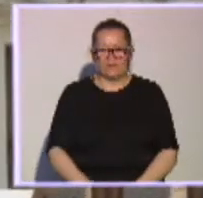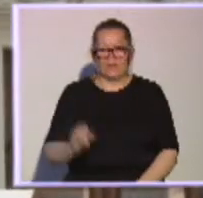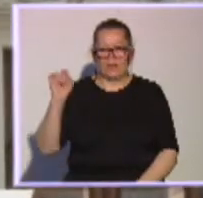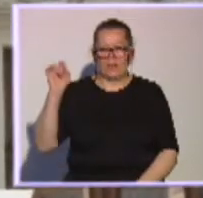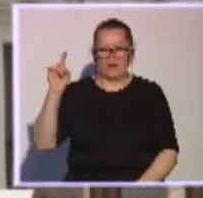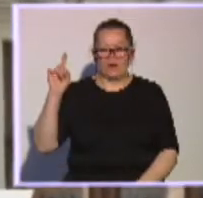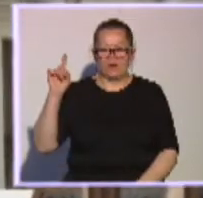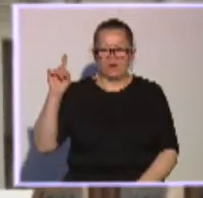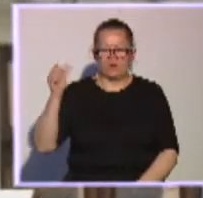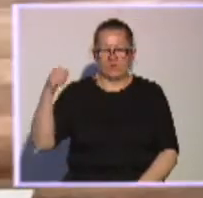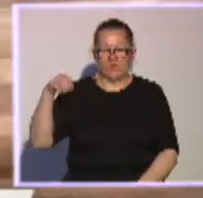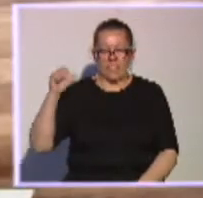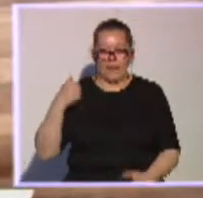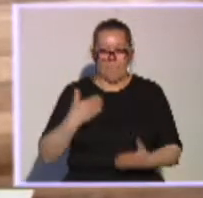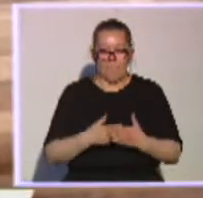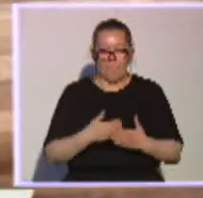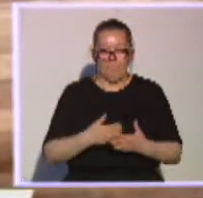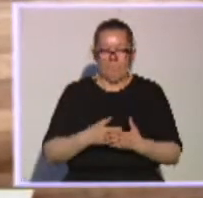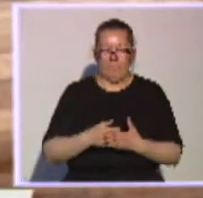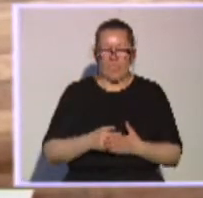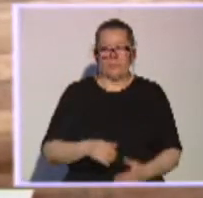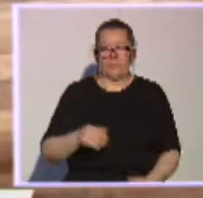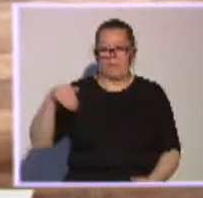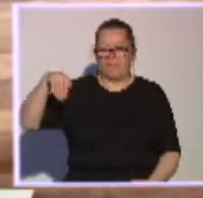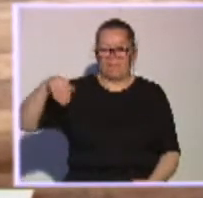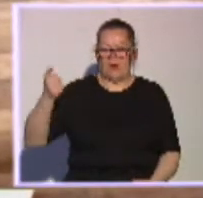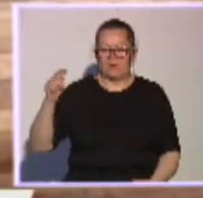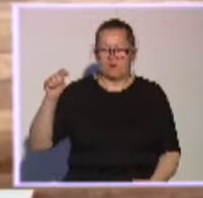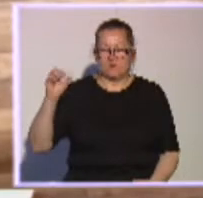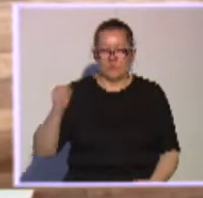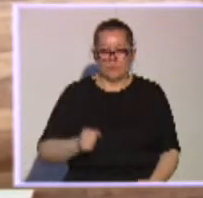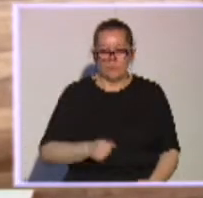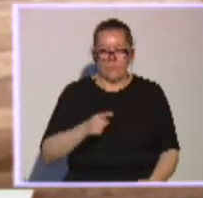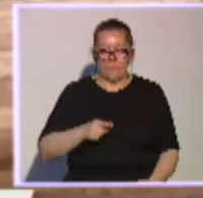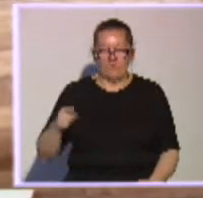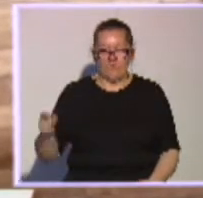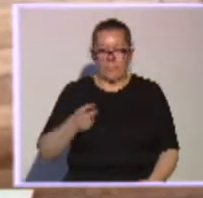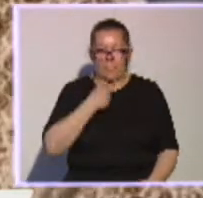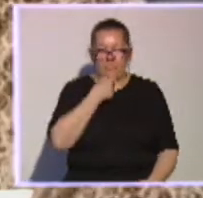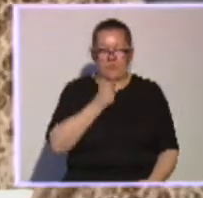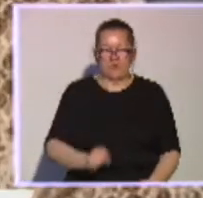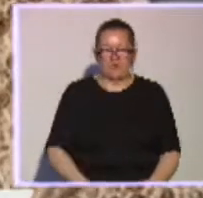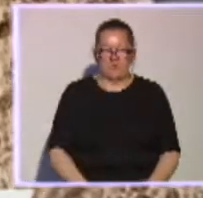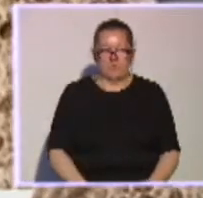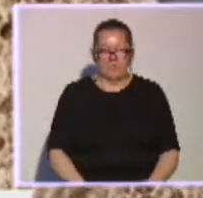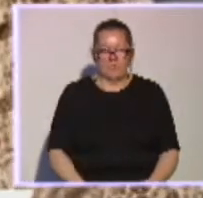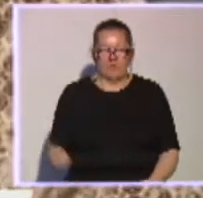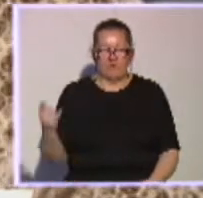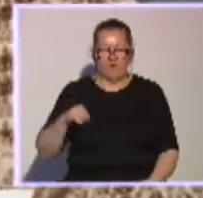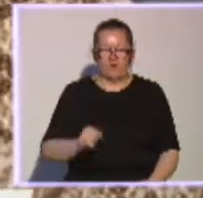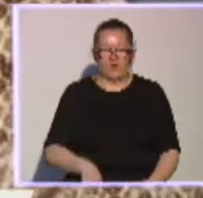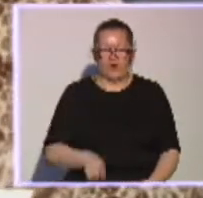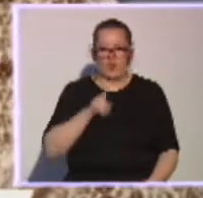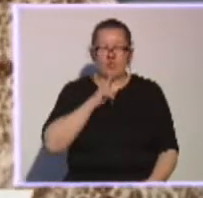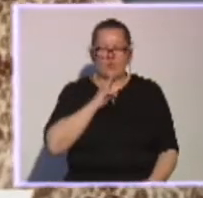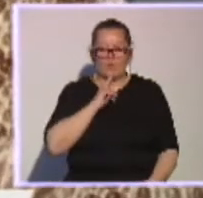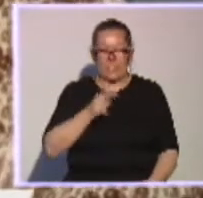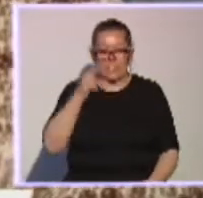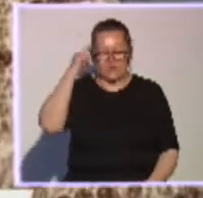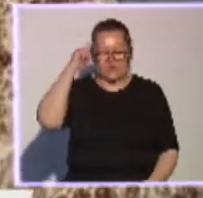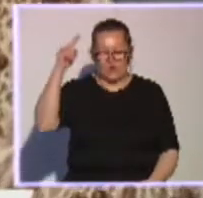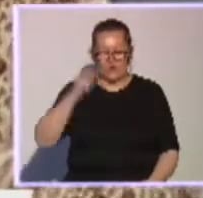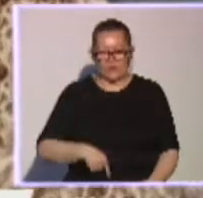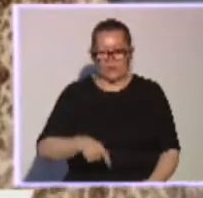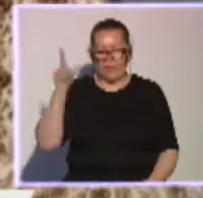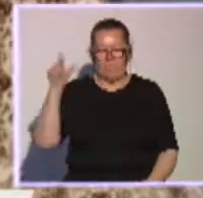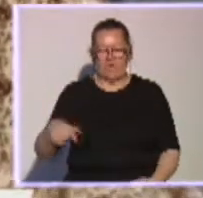Iordache de la Caracal este dedicată scenografiei Lia Manțoc, ca de fiecare dată pe scena Naționalului Caracalean vor urca nume grele ale teatrului românesc, dar și unii